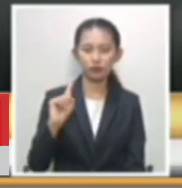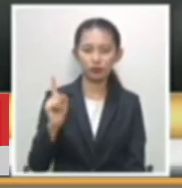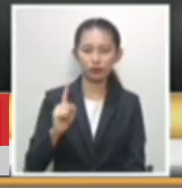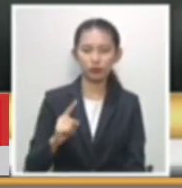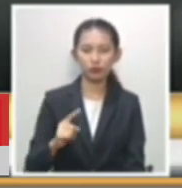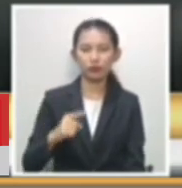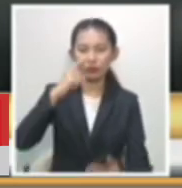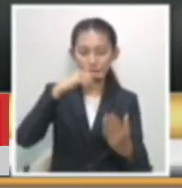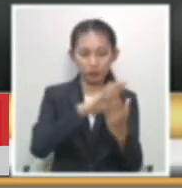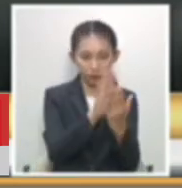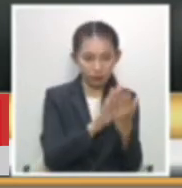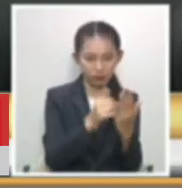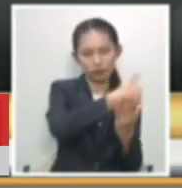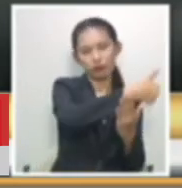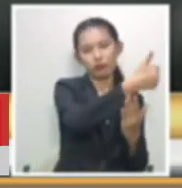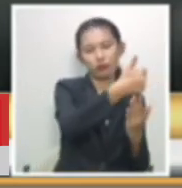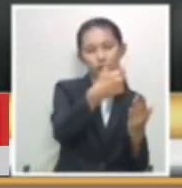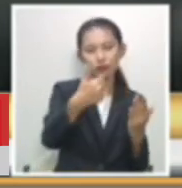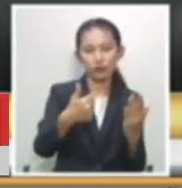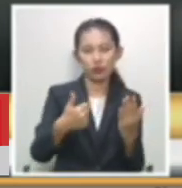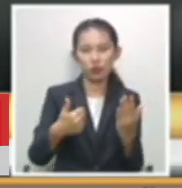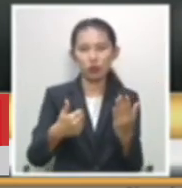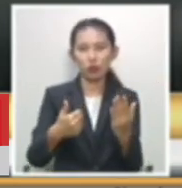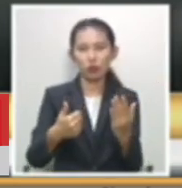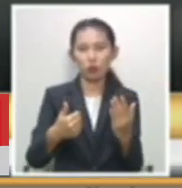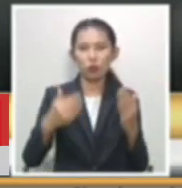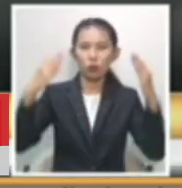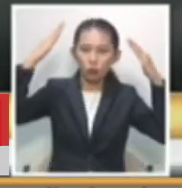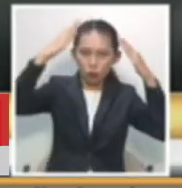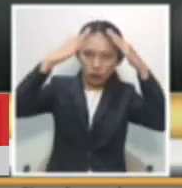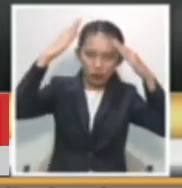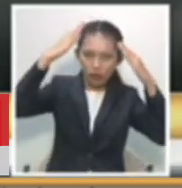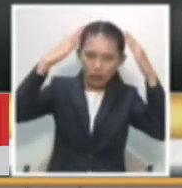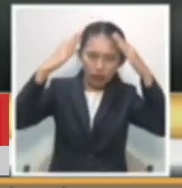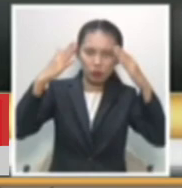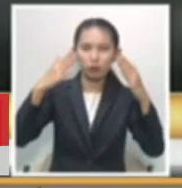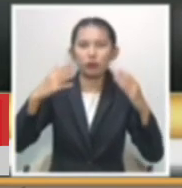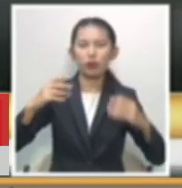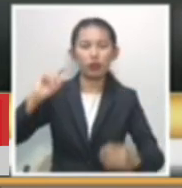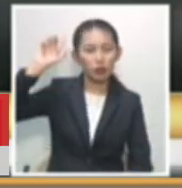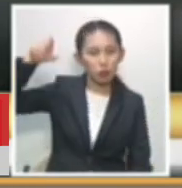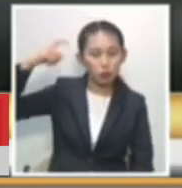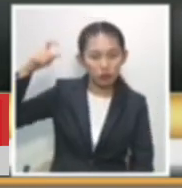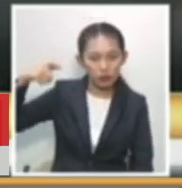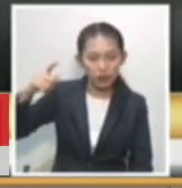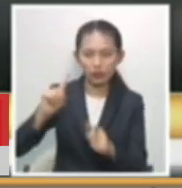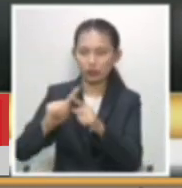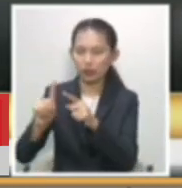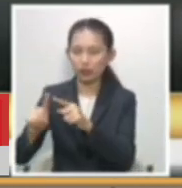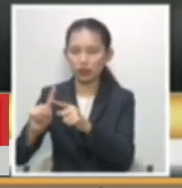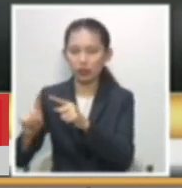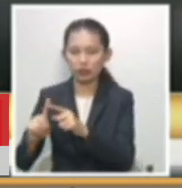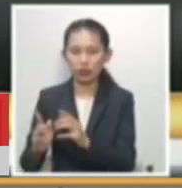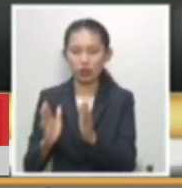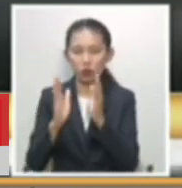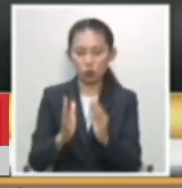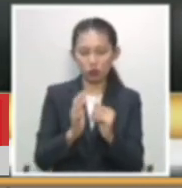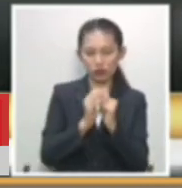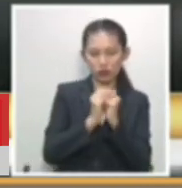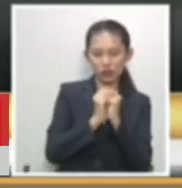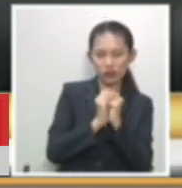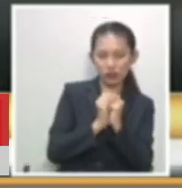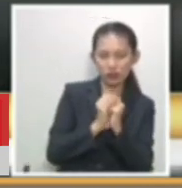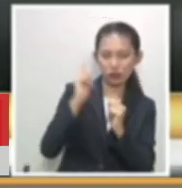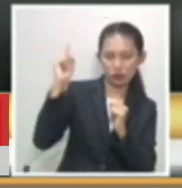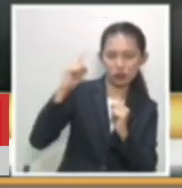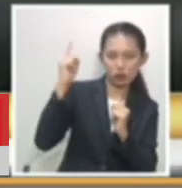านไม่ว่าจะเป็นเวียดนามก็ดีหรือว่ากัมพูชาก็ดีท่านทราบไหมคะว่านักท่องเที่ยวจีนทั้งหมดทั้งมวลที่